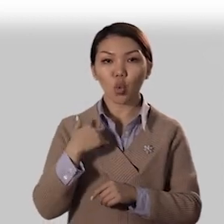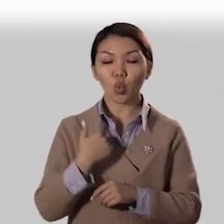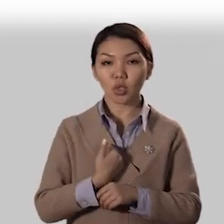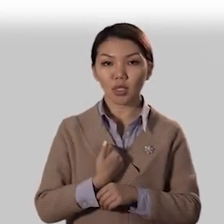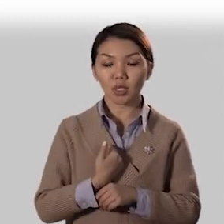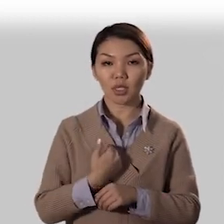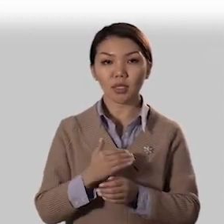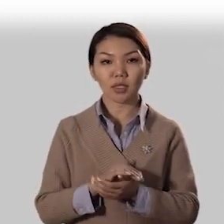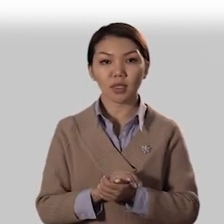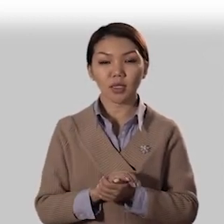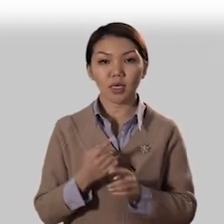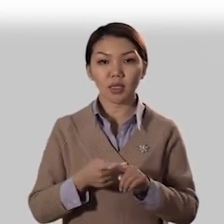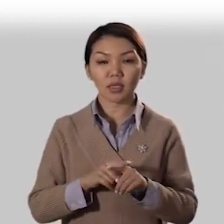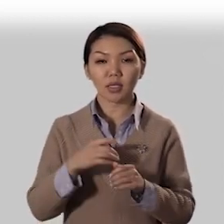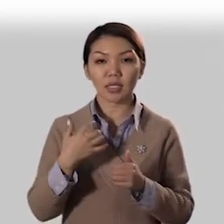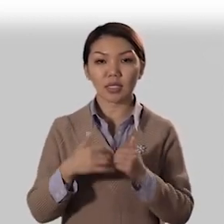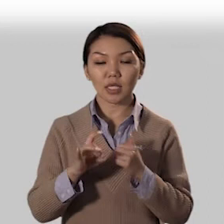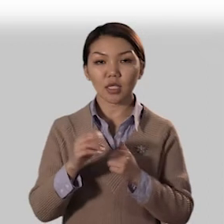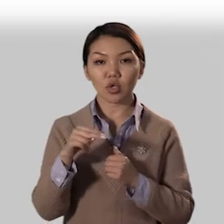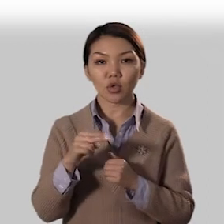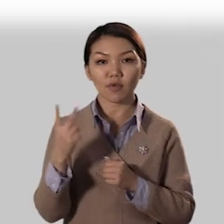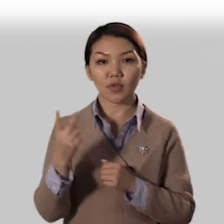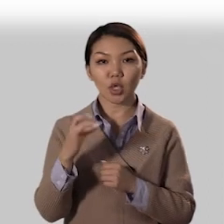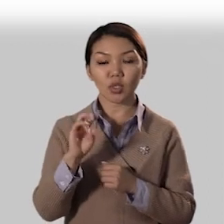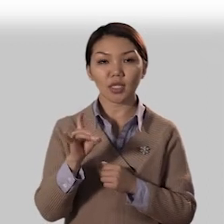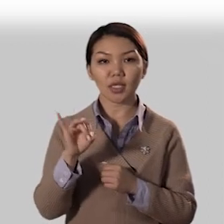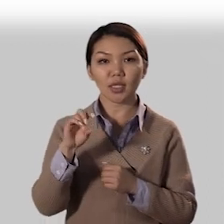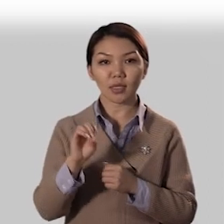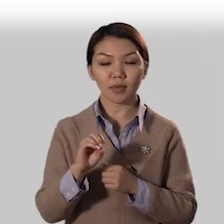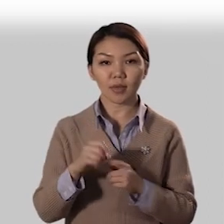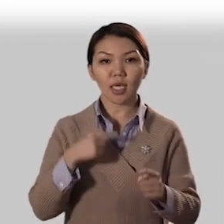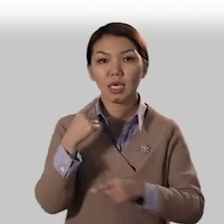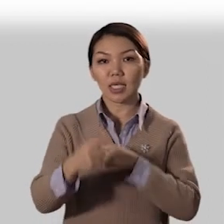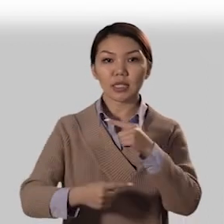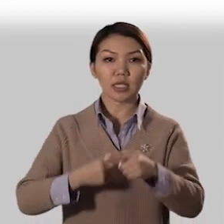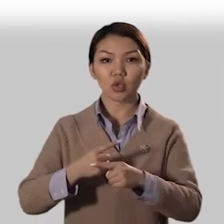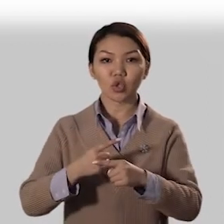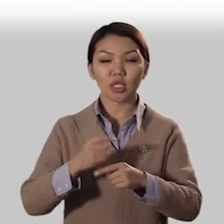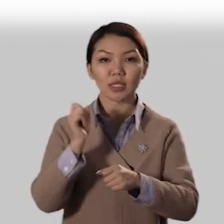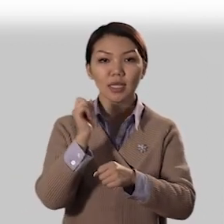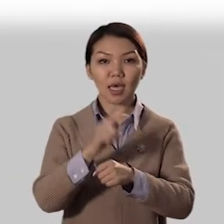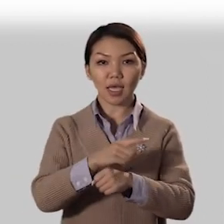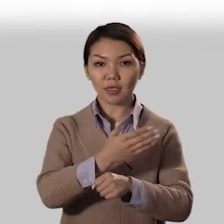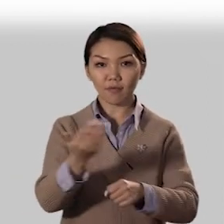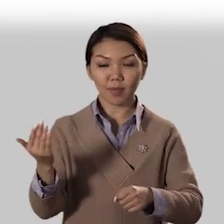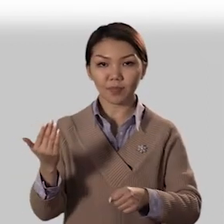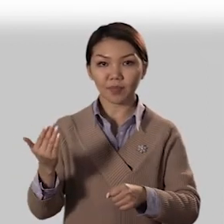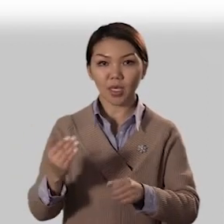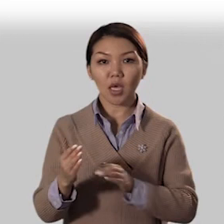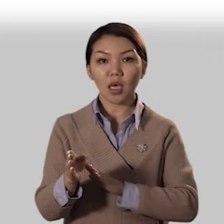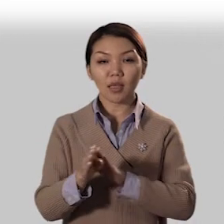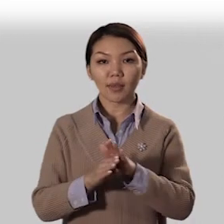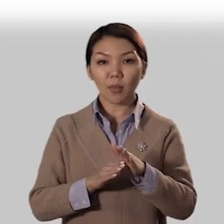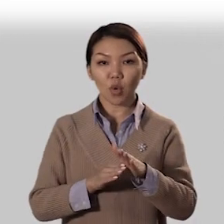среднего рода 2 склонения следующее задание дополните